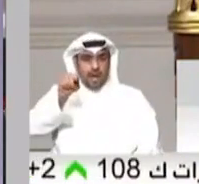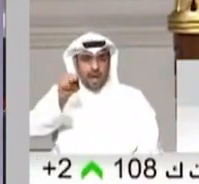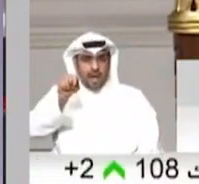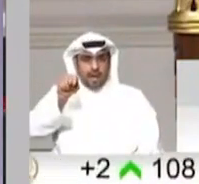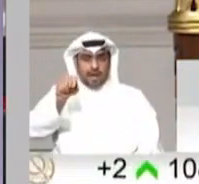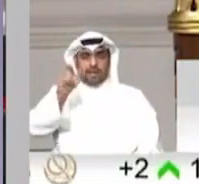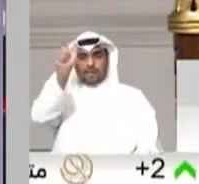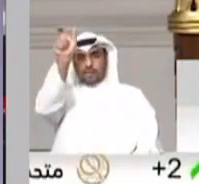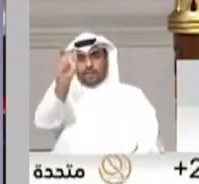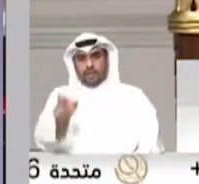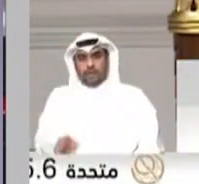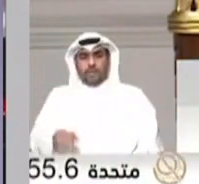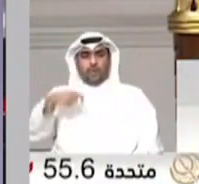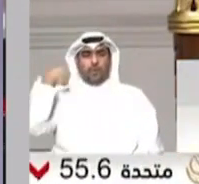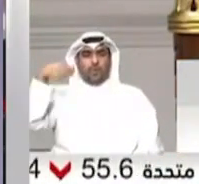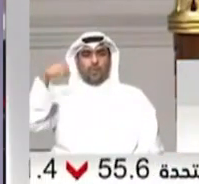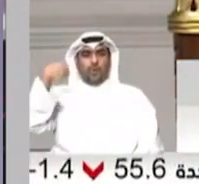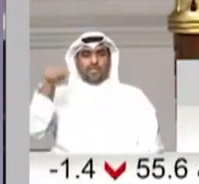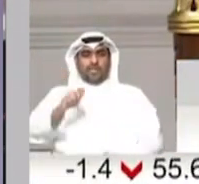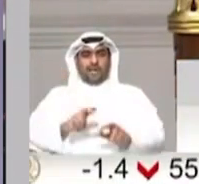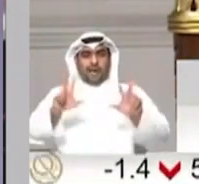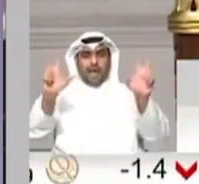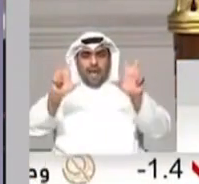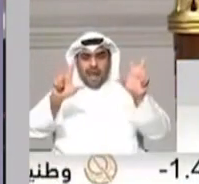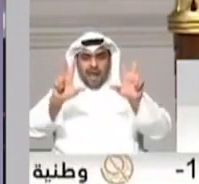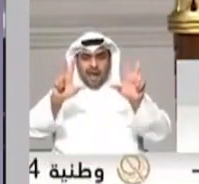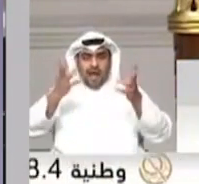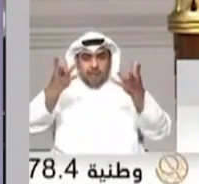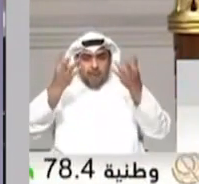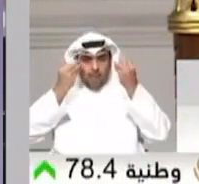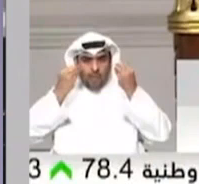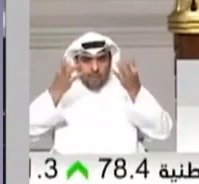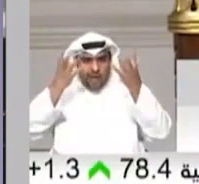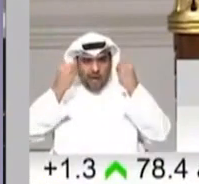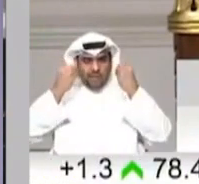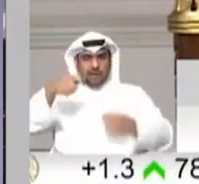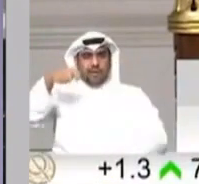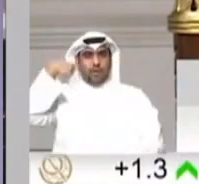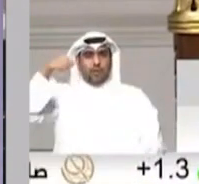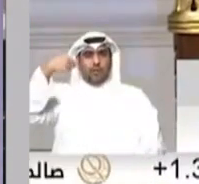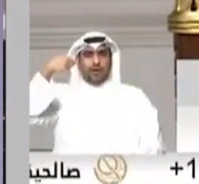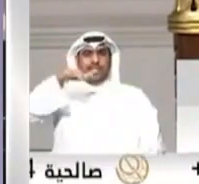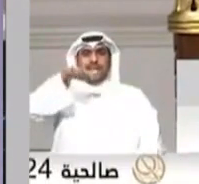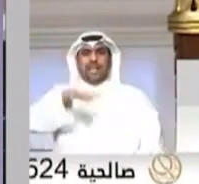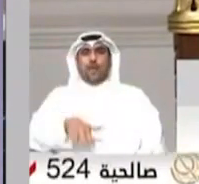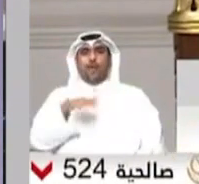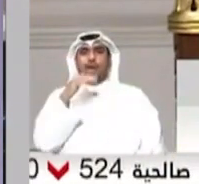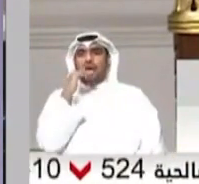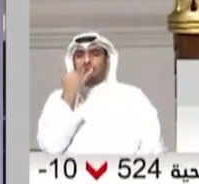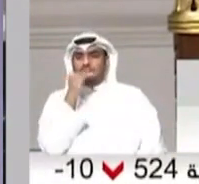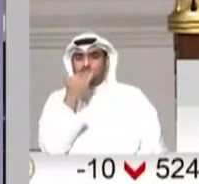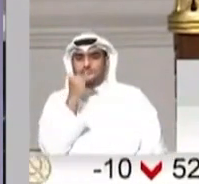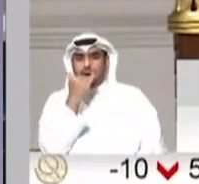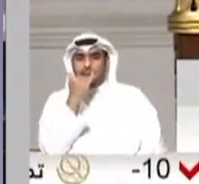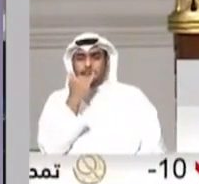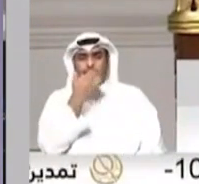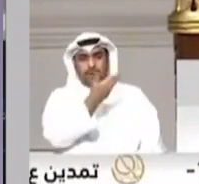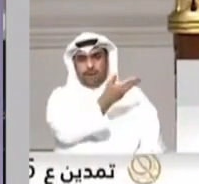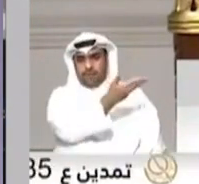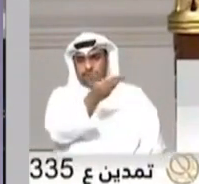الرحمن بداح المطيري وزير الإعلام والثقافة ووزير الدولة لشؤون الشباب، أصحاب